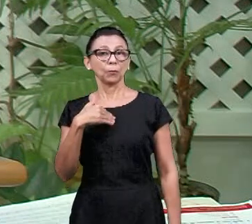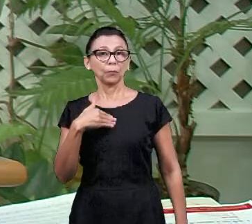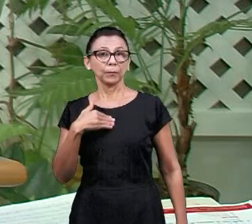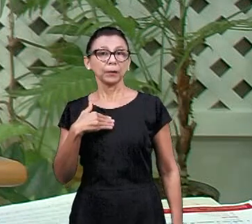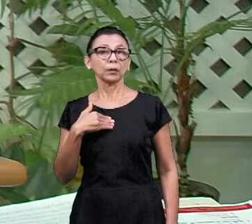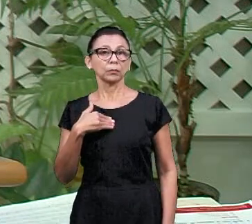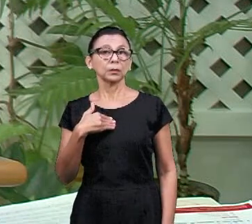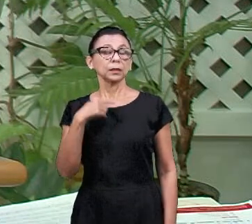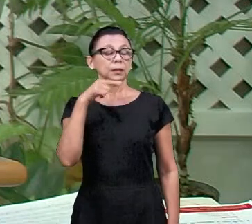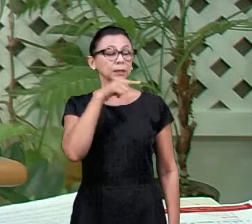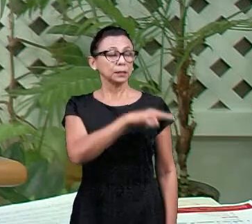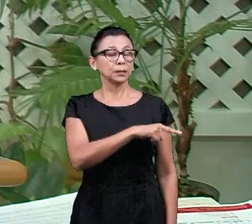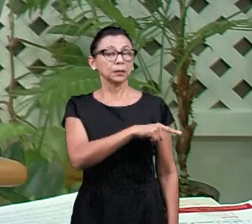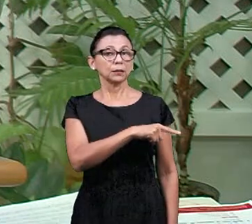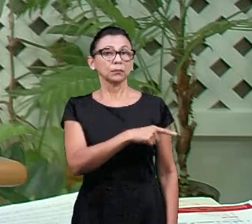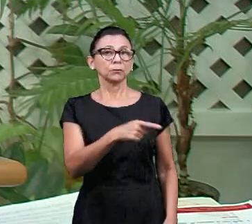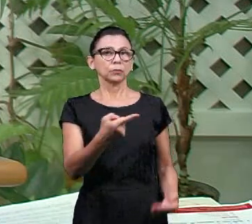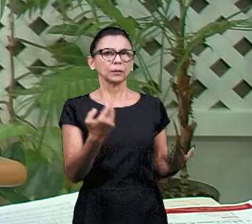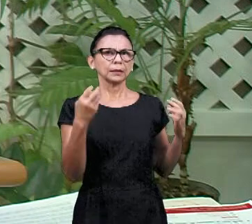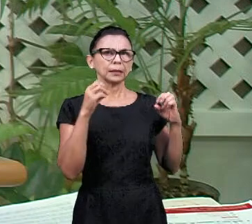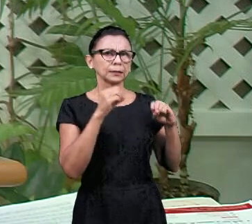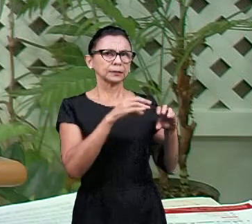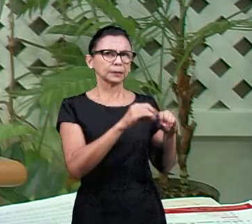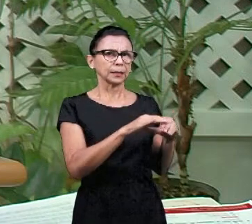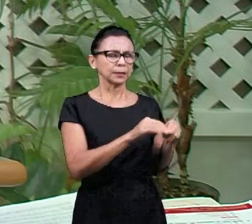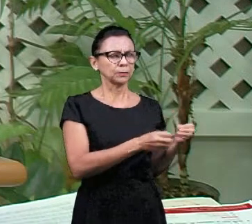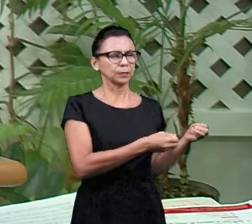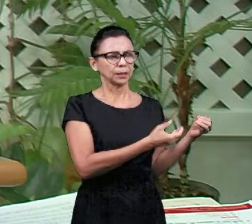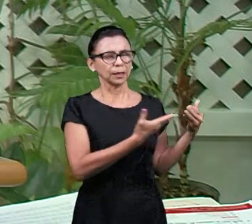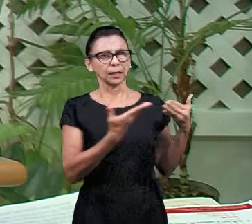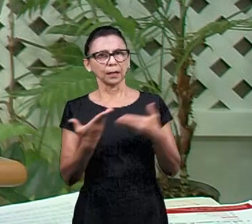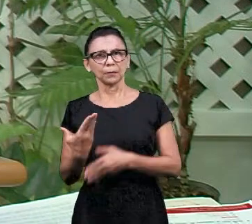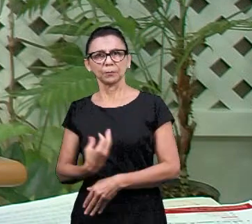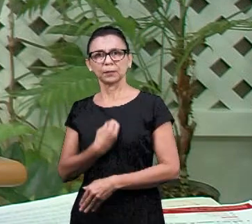le droit. Et pas seulement ça, je vais l'amener vers